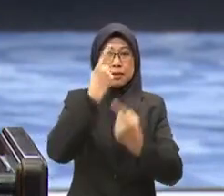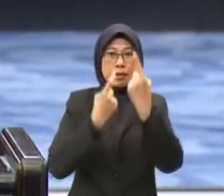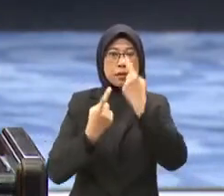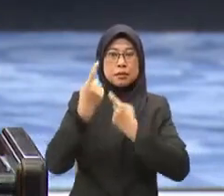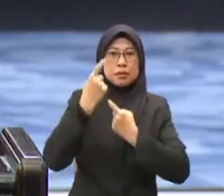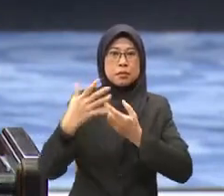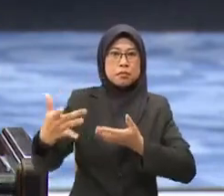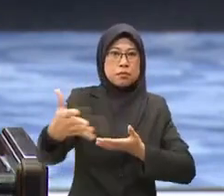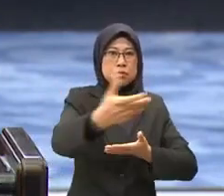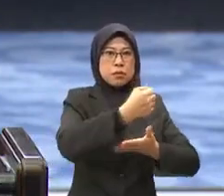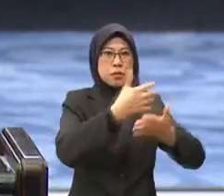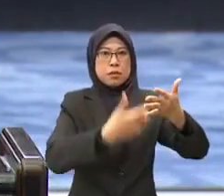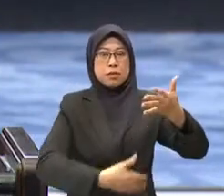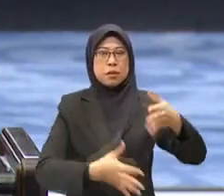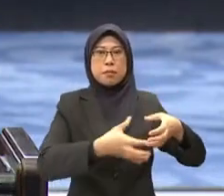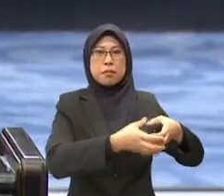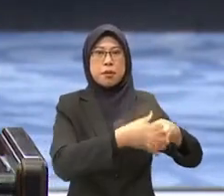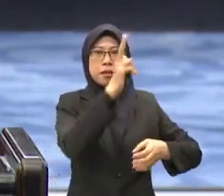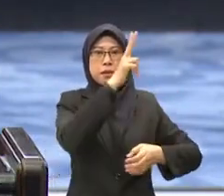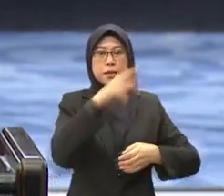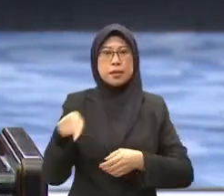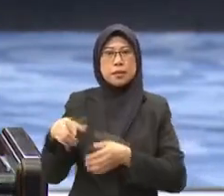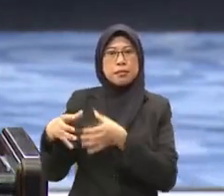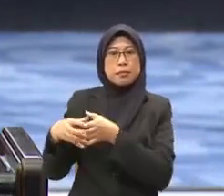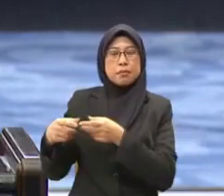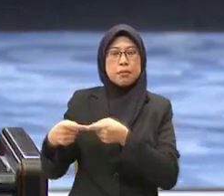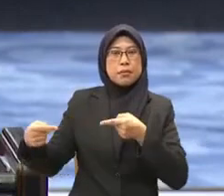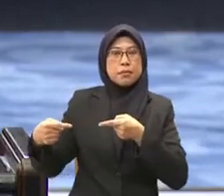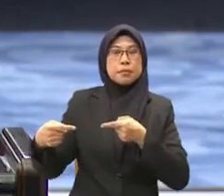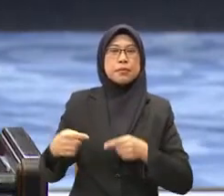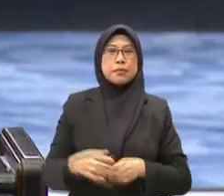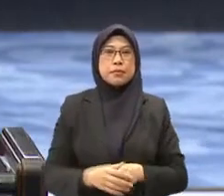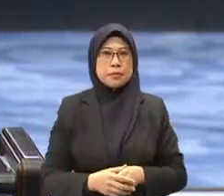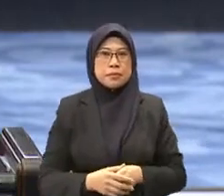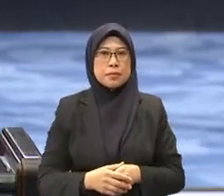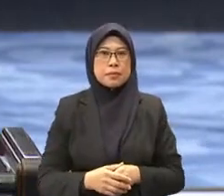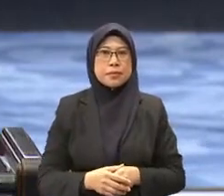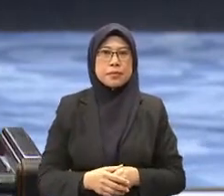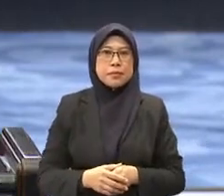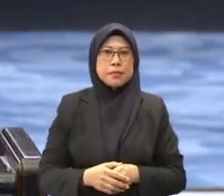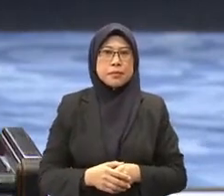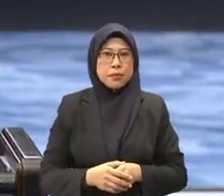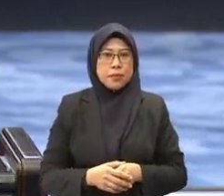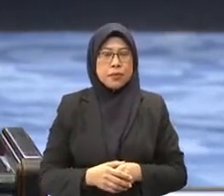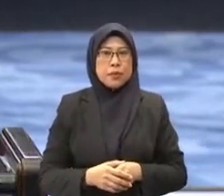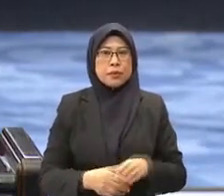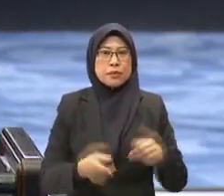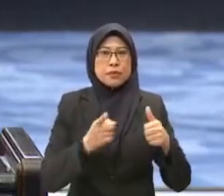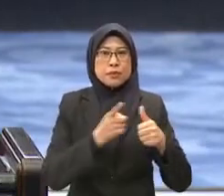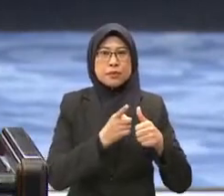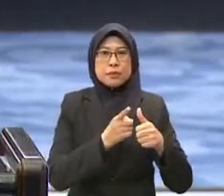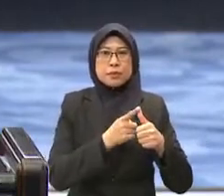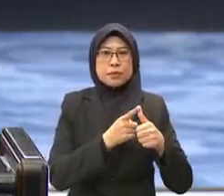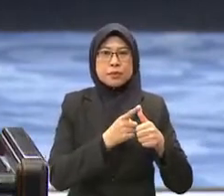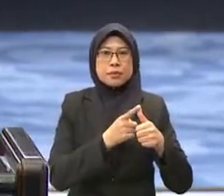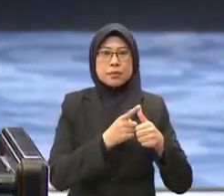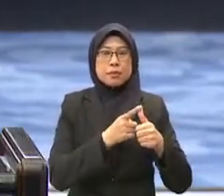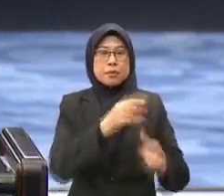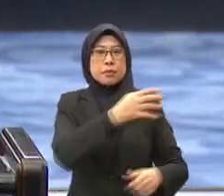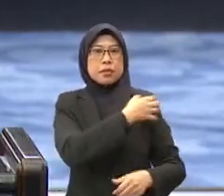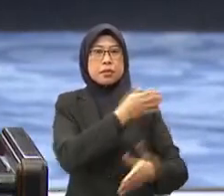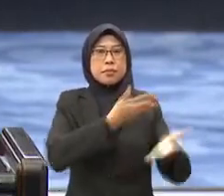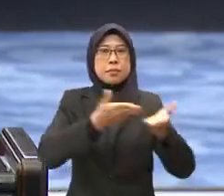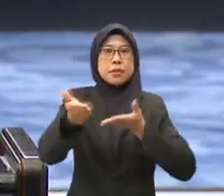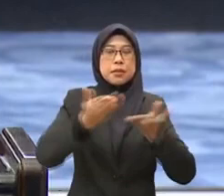berhormat daripada blok kerajaan dan blok pembangkang mengikut tematik seperti berikut pertama pemerkasaan